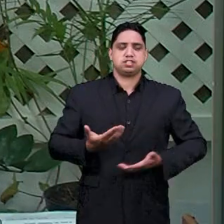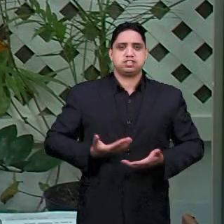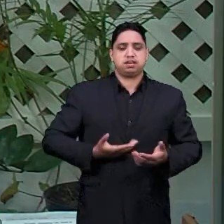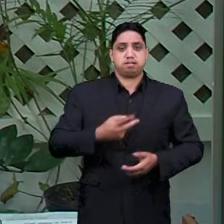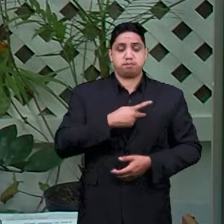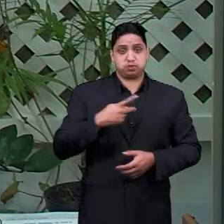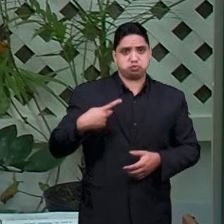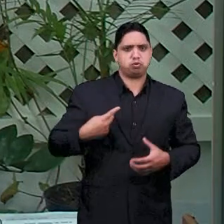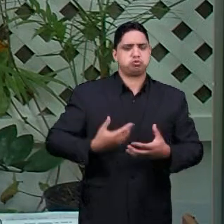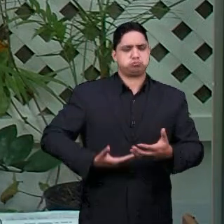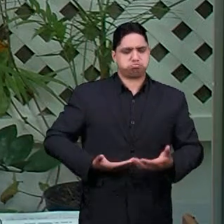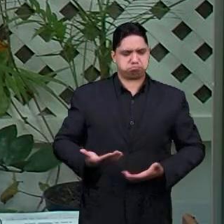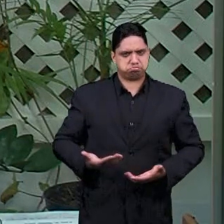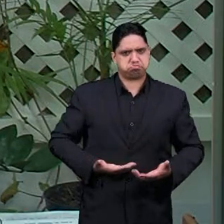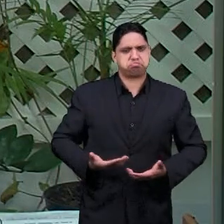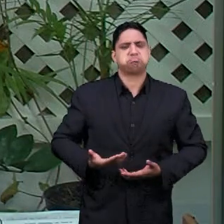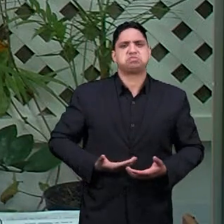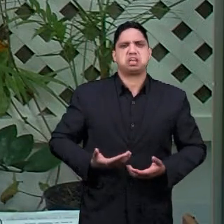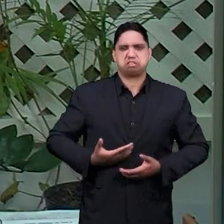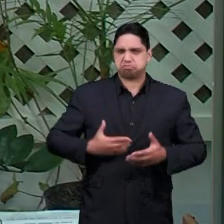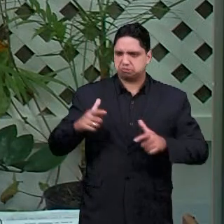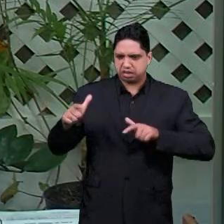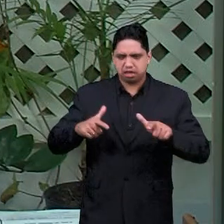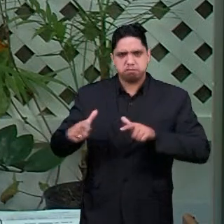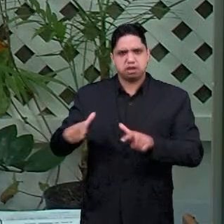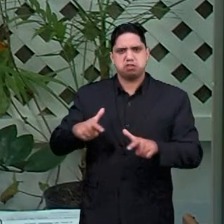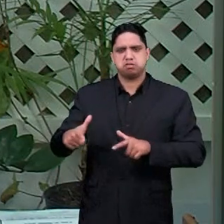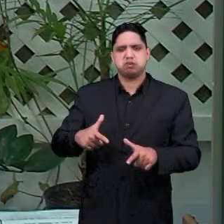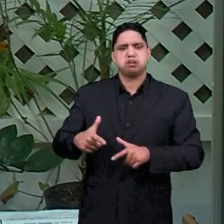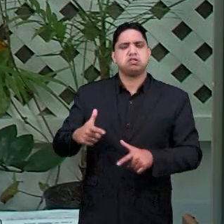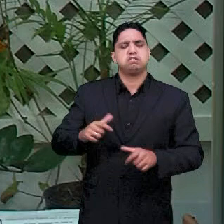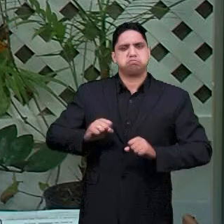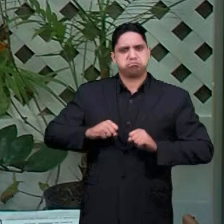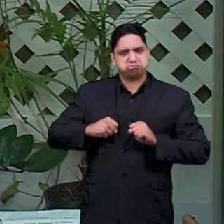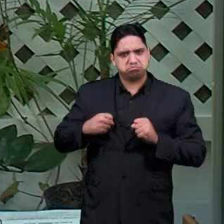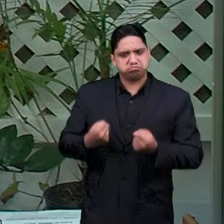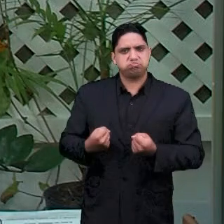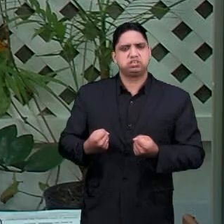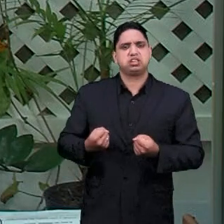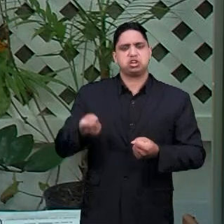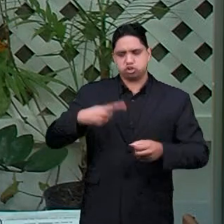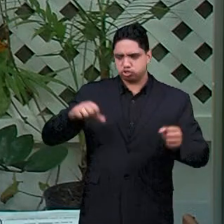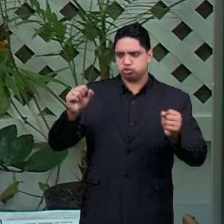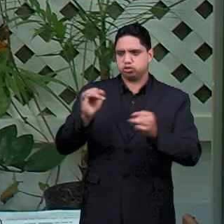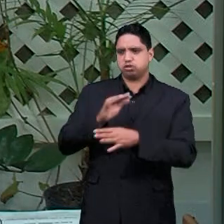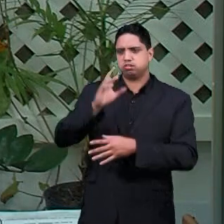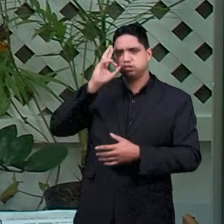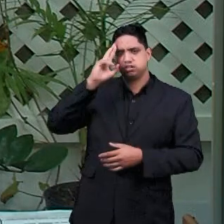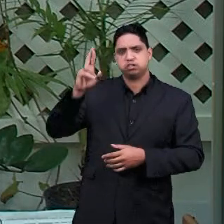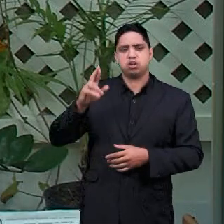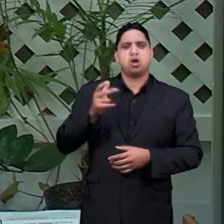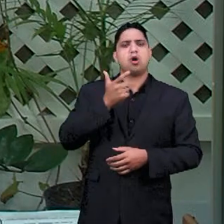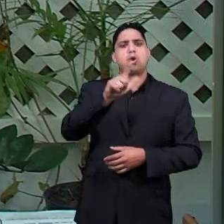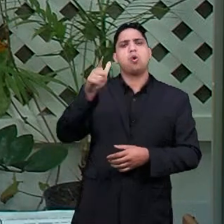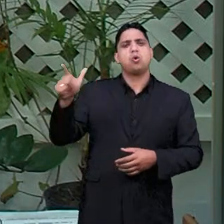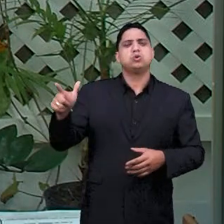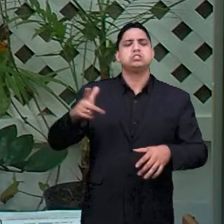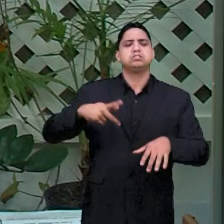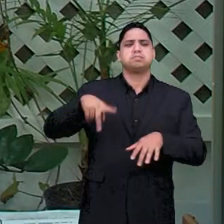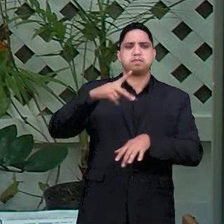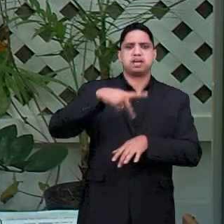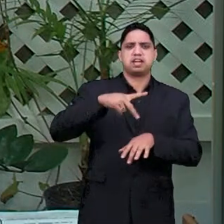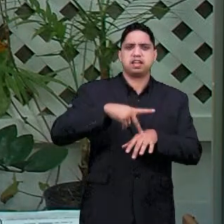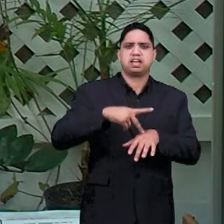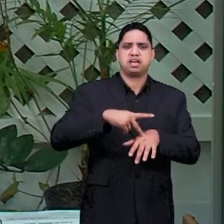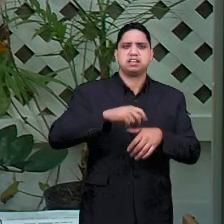ouvriers, donc travailleurs, infatigables, nous glorifions le nom du Seigneur. Et d'autres pays en Amérique du Sud,